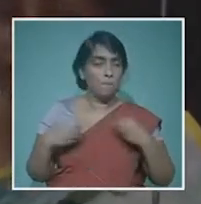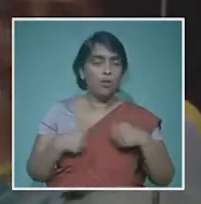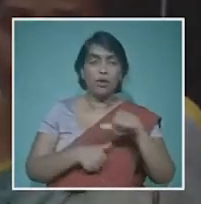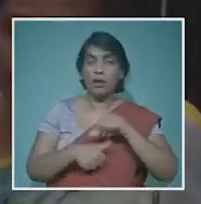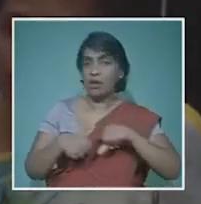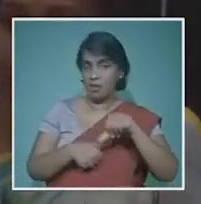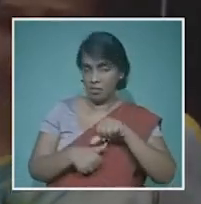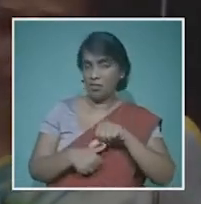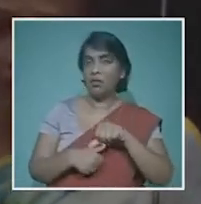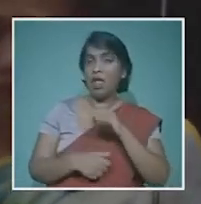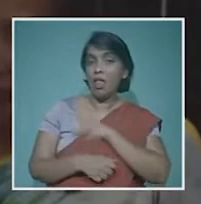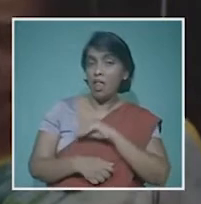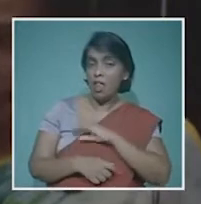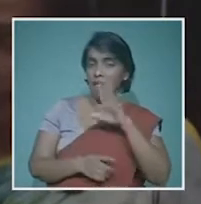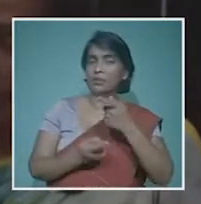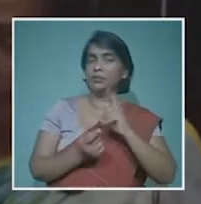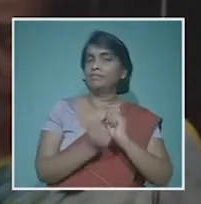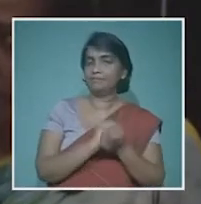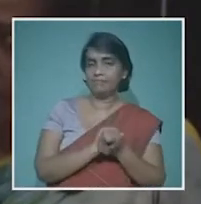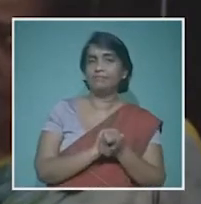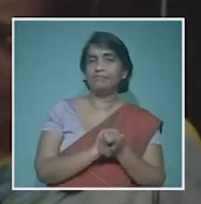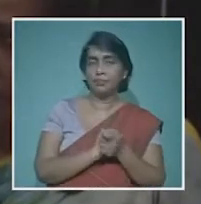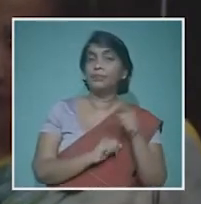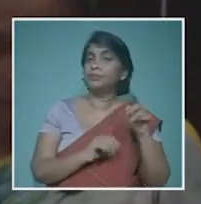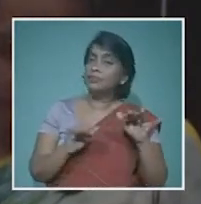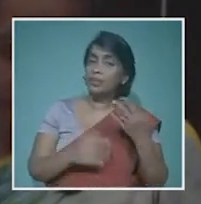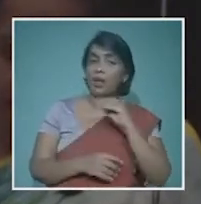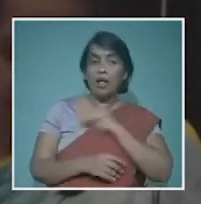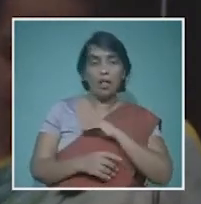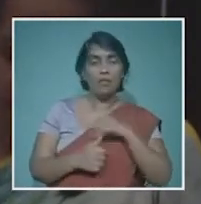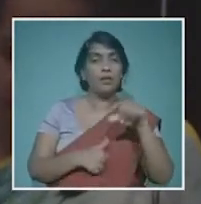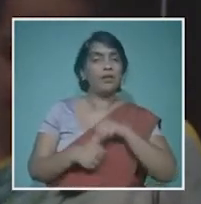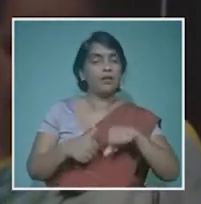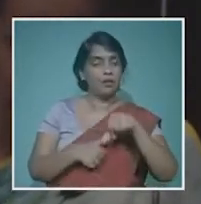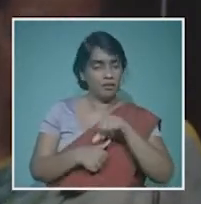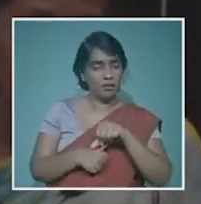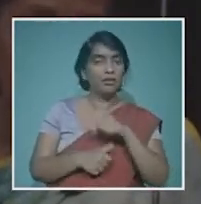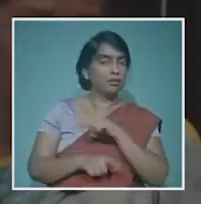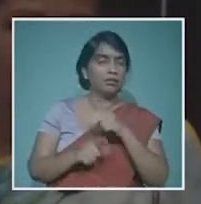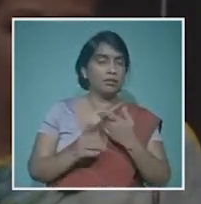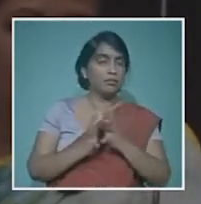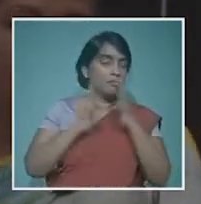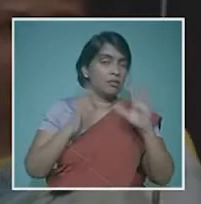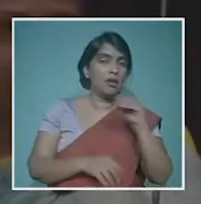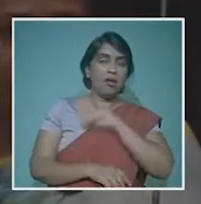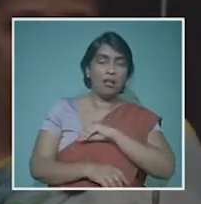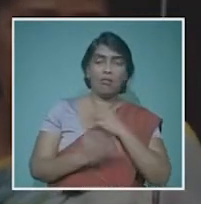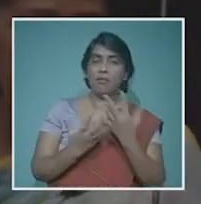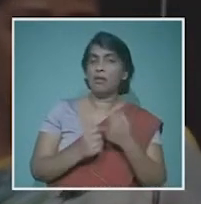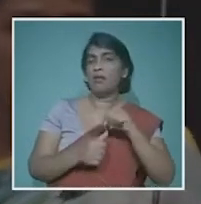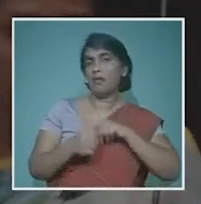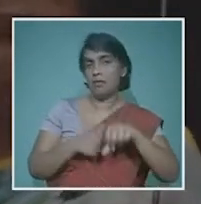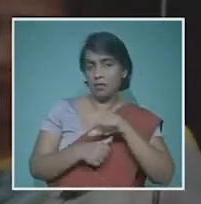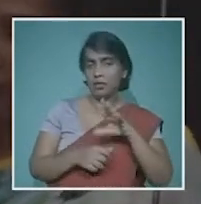ආයතන ලාභ ලබන ආයතන බවට පත් කරන්න ඕනේ. එහෙම නැත්නම් ලාභ ලබන ආයතන ඊට වඩා ලාභ ලබන ආයතන බවට පත් කර ගන්න ඕනේ